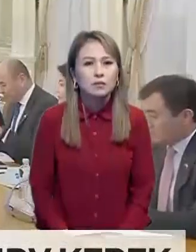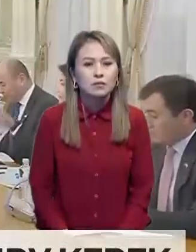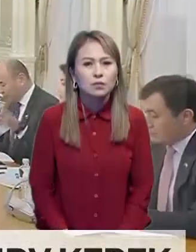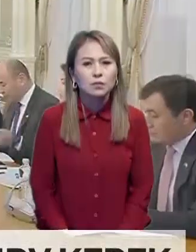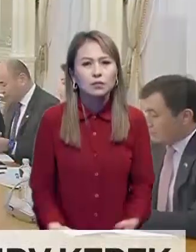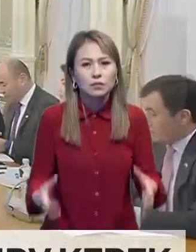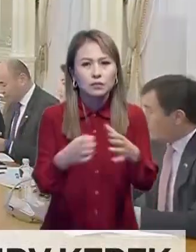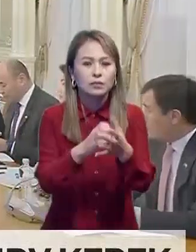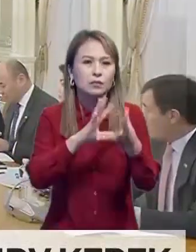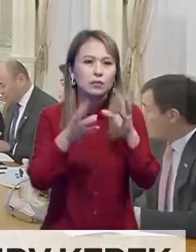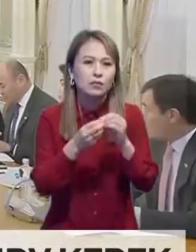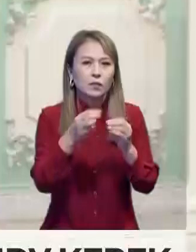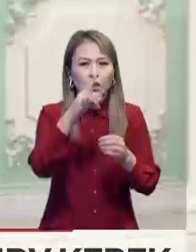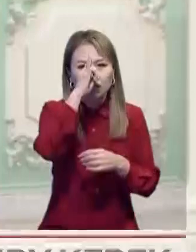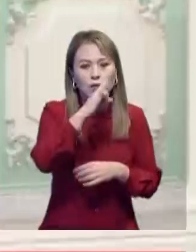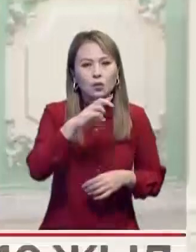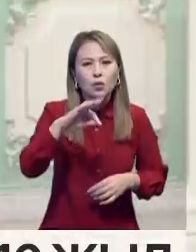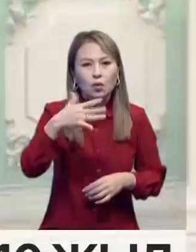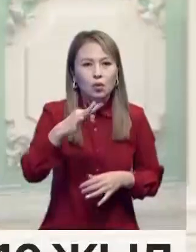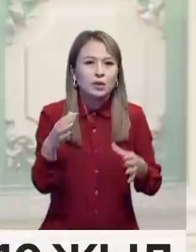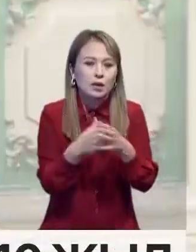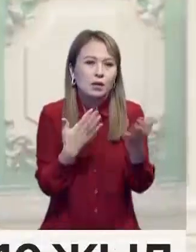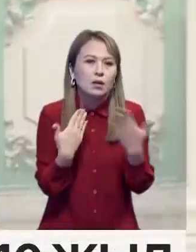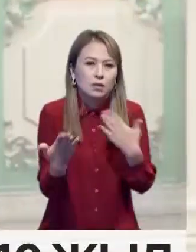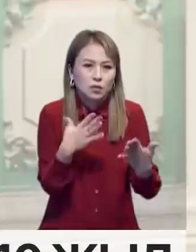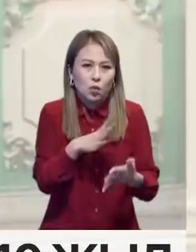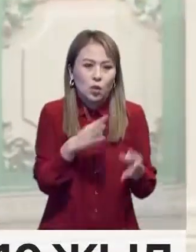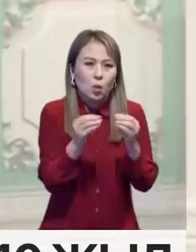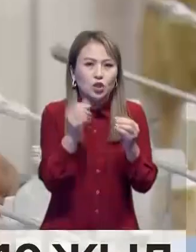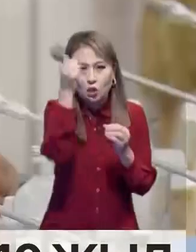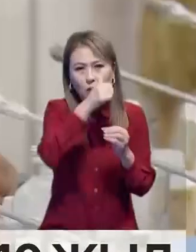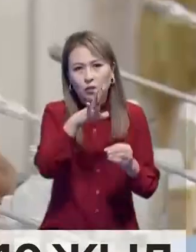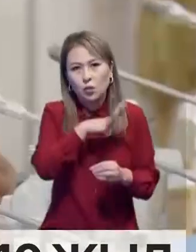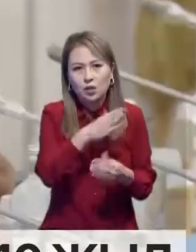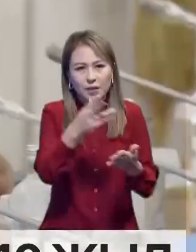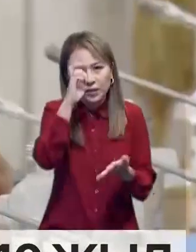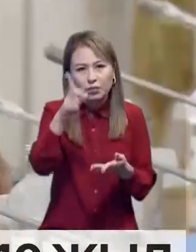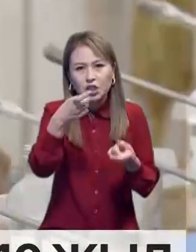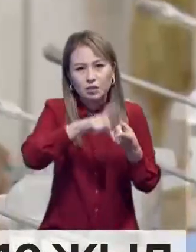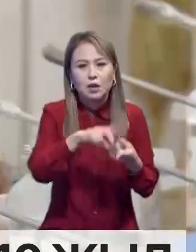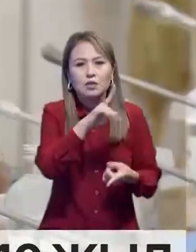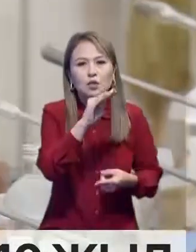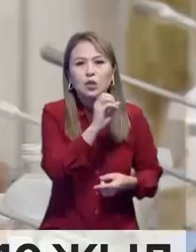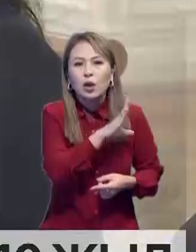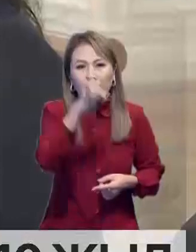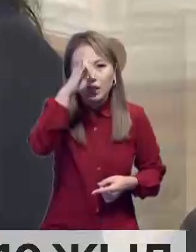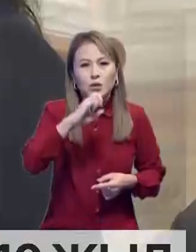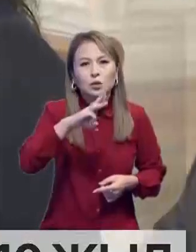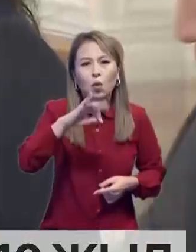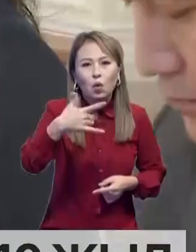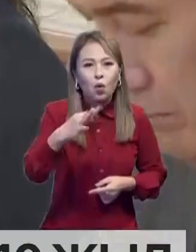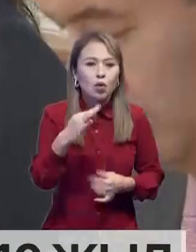Келер жылы Қазақстан мен Того арасында дипломатиялық қарым-қатынастың орнағанына 10 жыл толады. Осы орайда мемлекет басшысы Қасым Жомарт